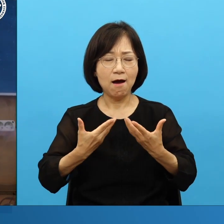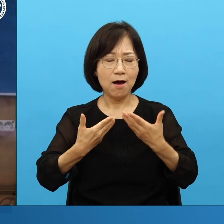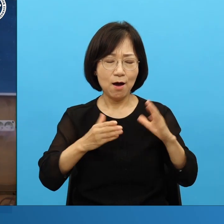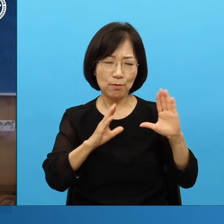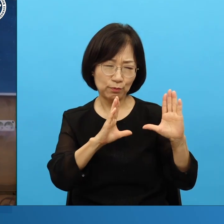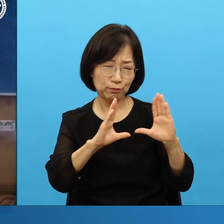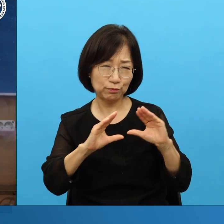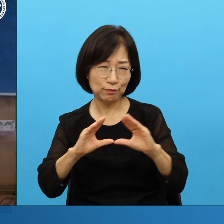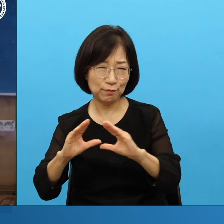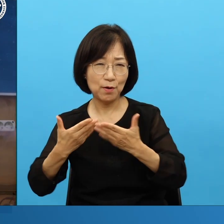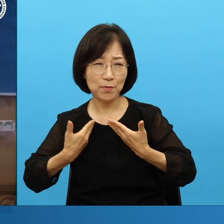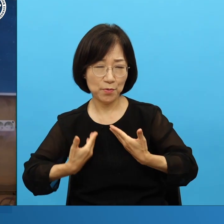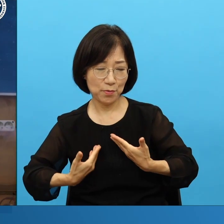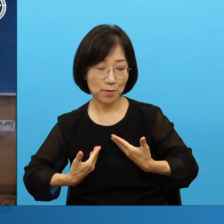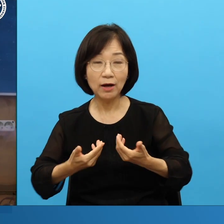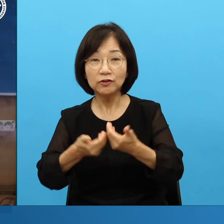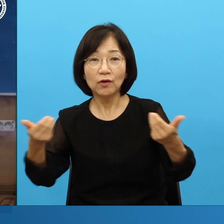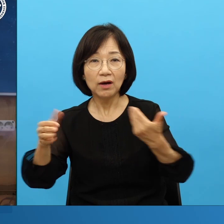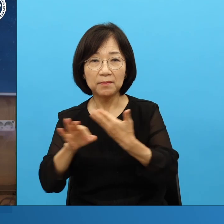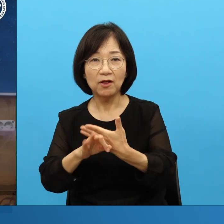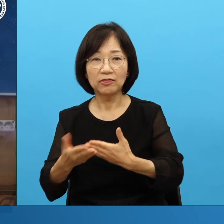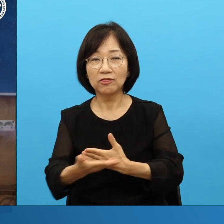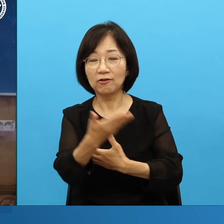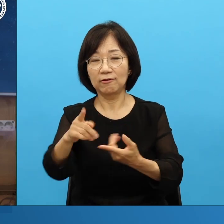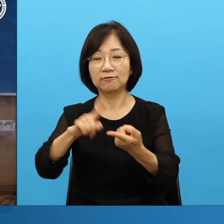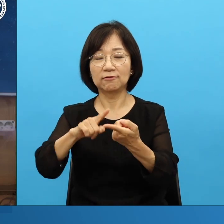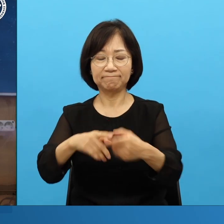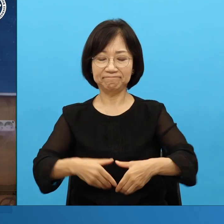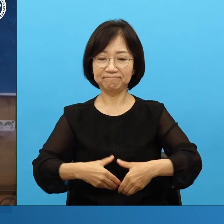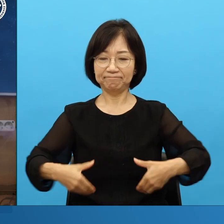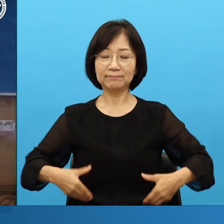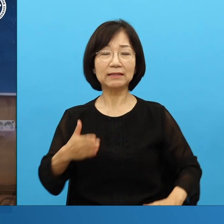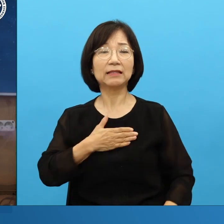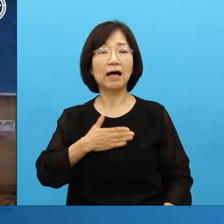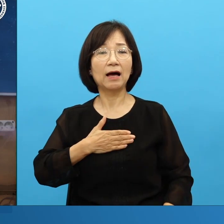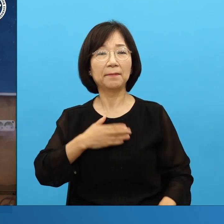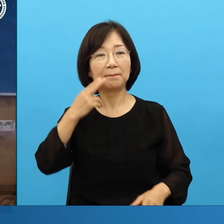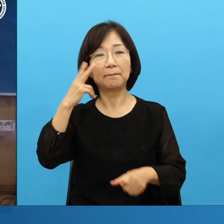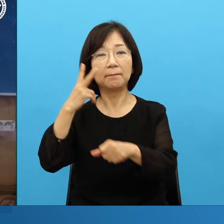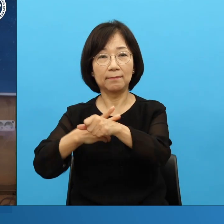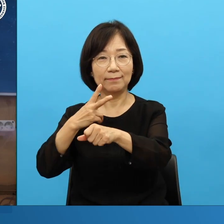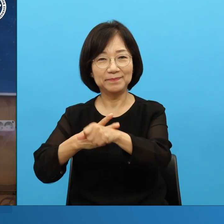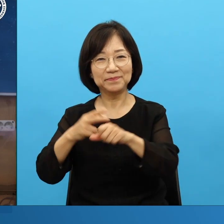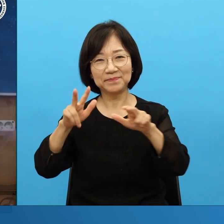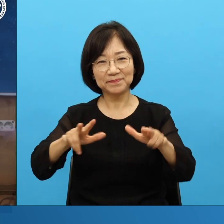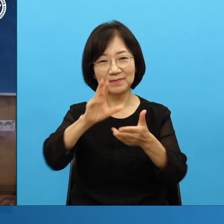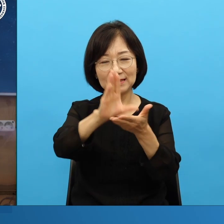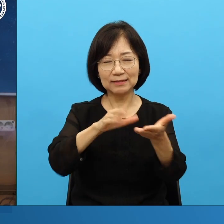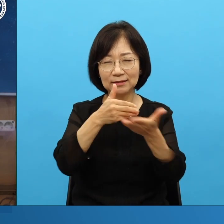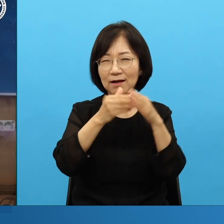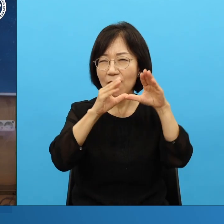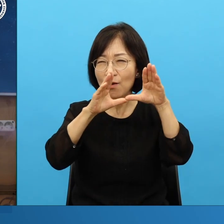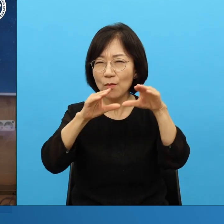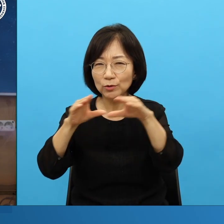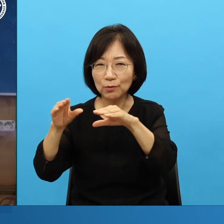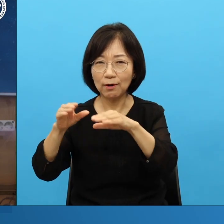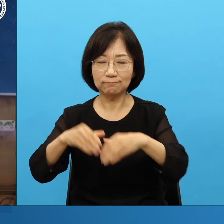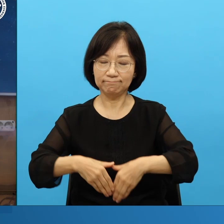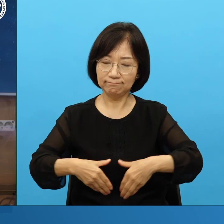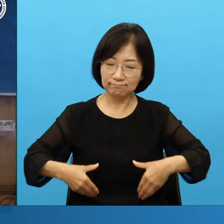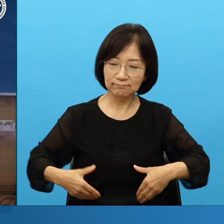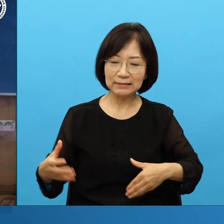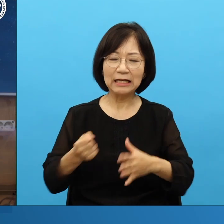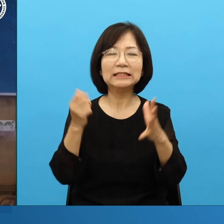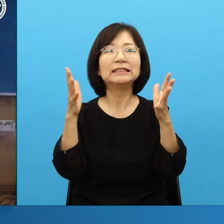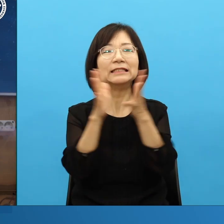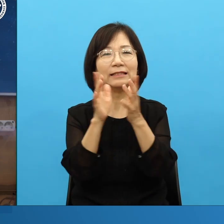대면하면 유순하고 떠나 있으면 너희에 대하여 담대한 나 바울은 이제 그리스도의 온유와 관용으로